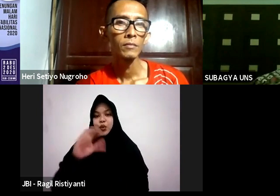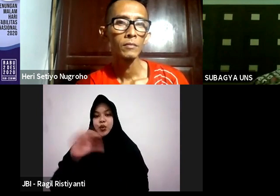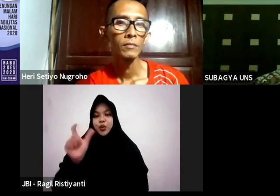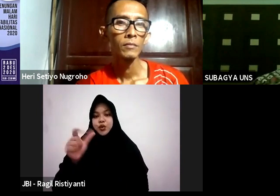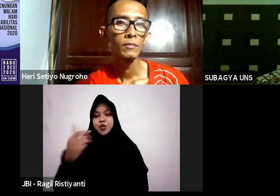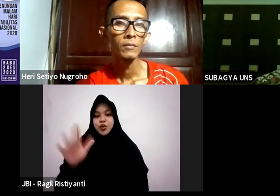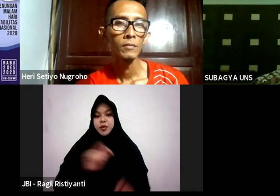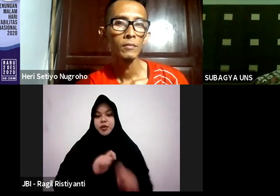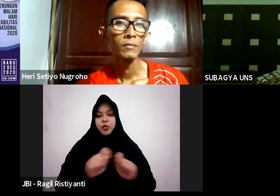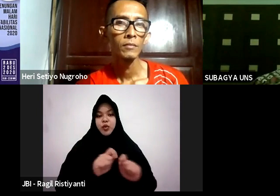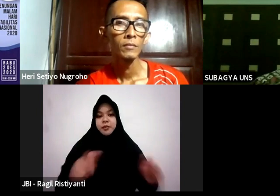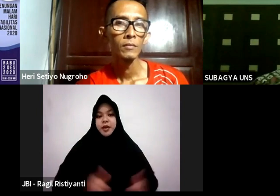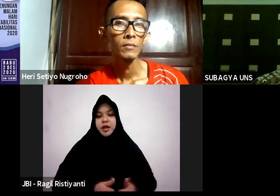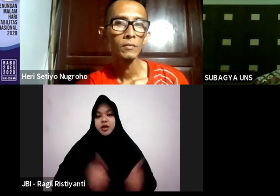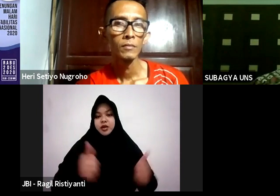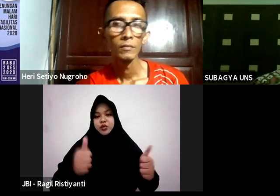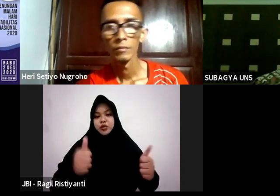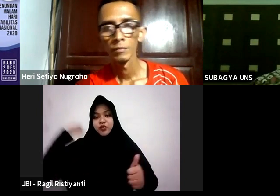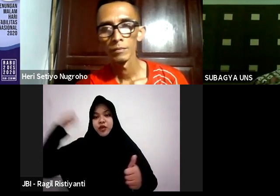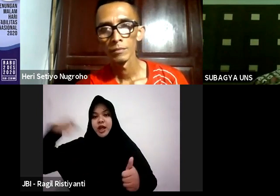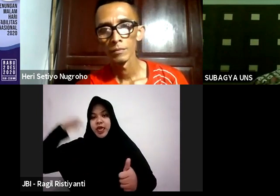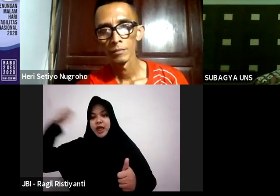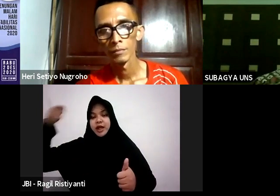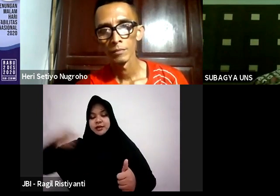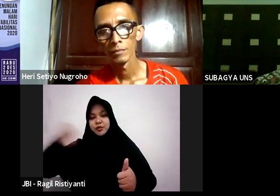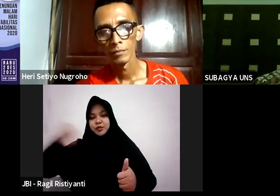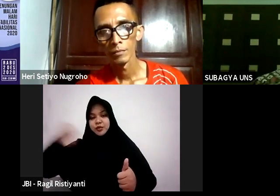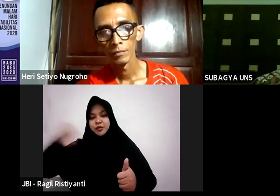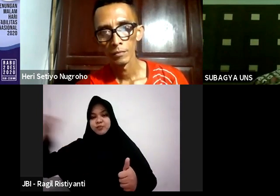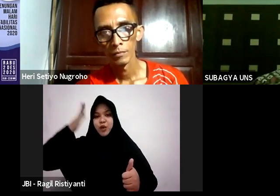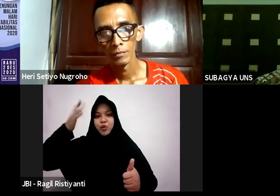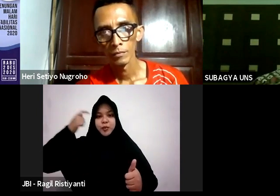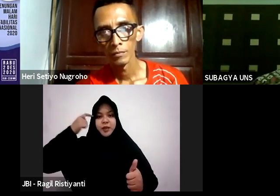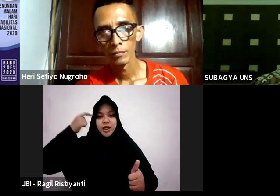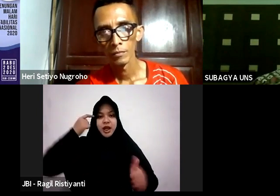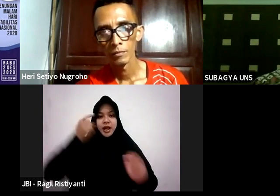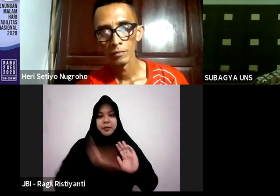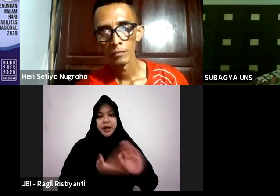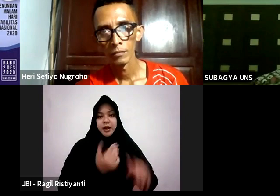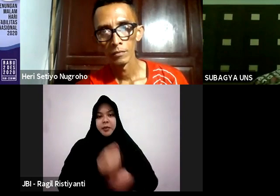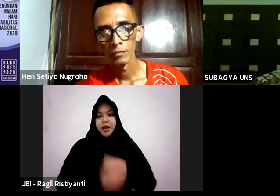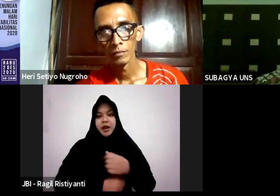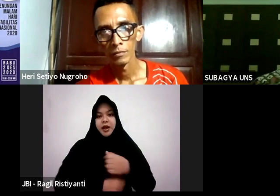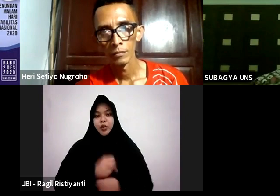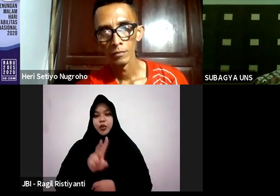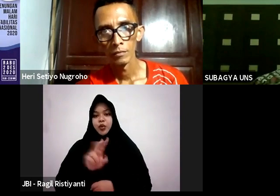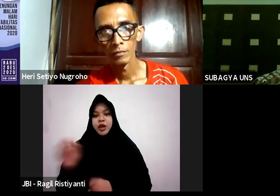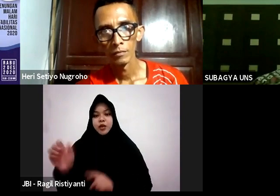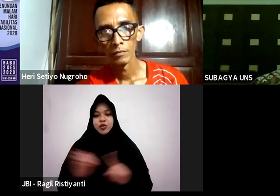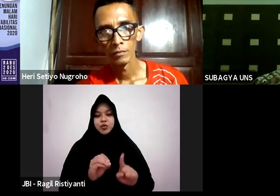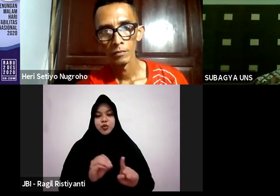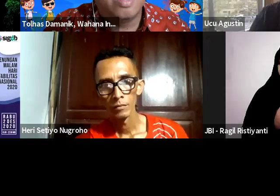demikian bagus film dan itu merefresh saya Kemudian untuk mengingat the tonton 2010